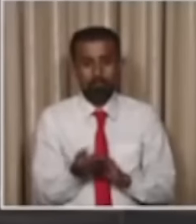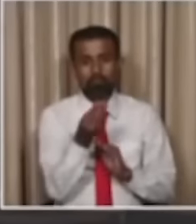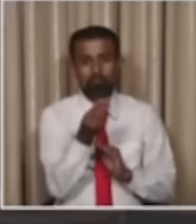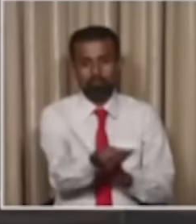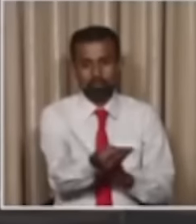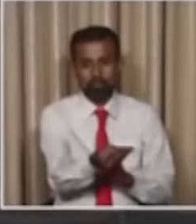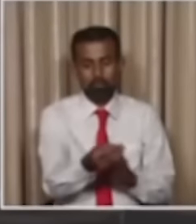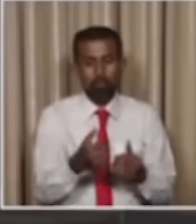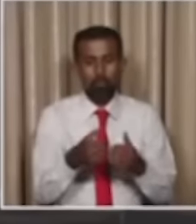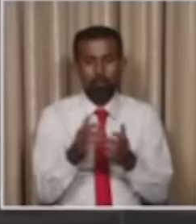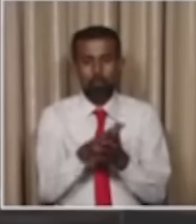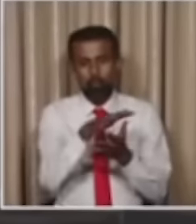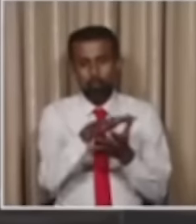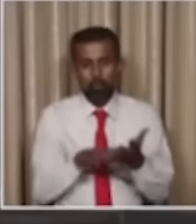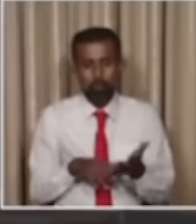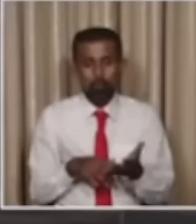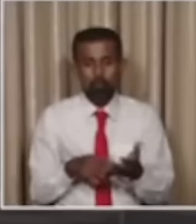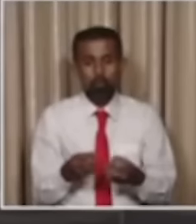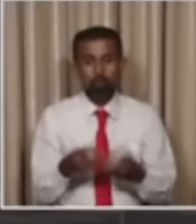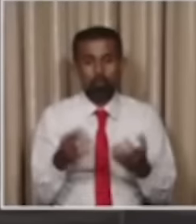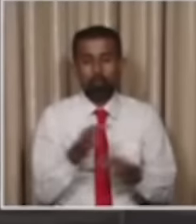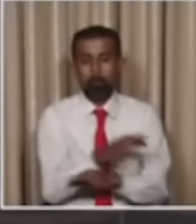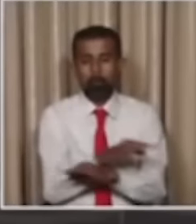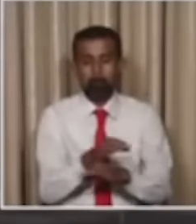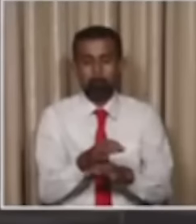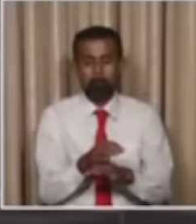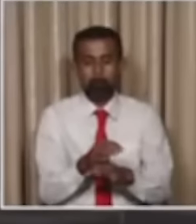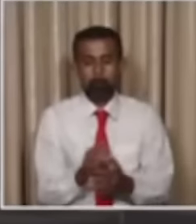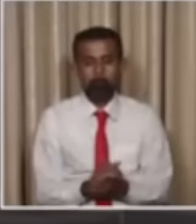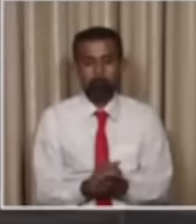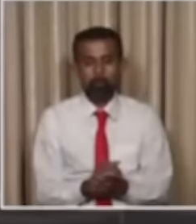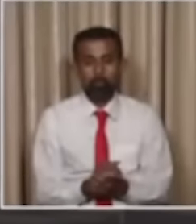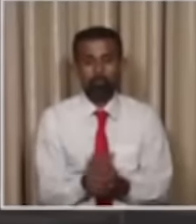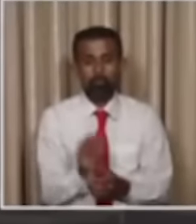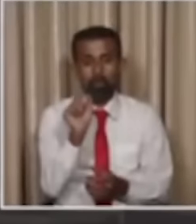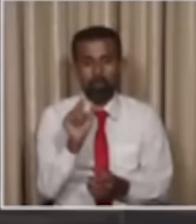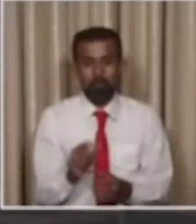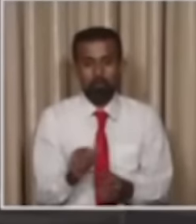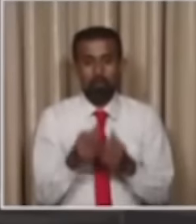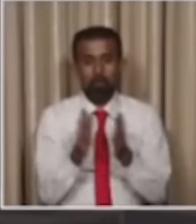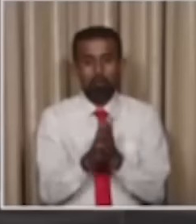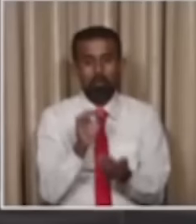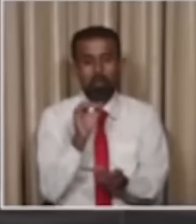ලියුමේ ඔක්කොම තියෙනවා. ගහන්ඩ යනේවයි ගහන්ඩ යන අයගේ නමුයි ඔක්කොම.